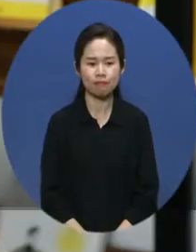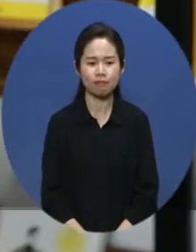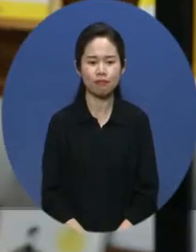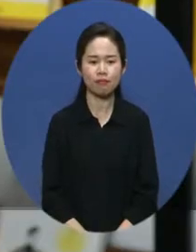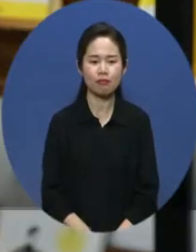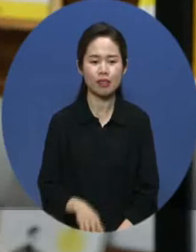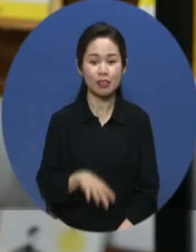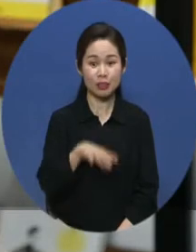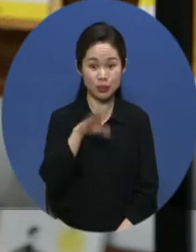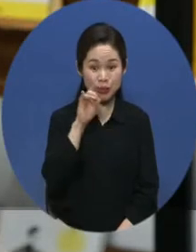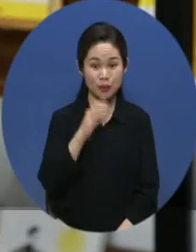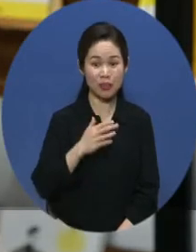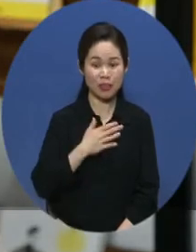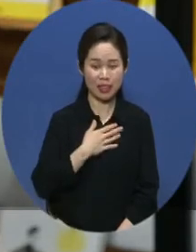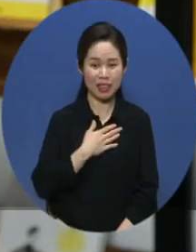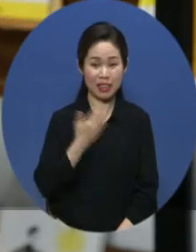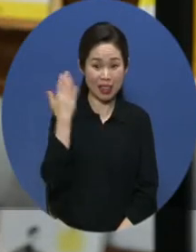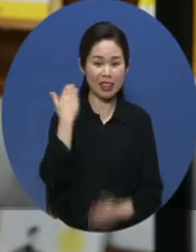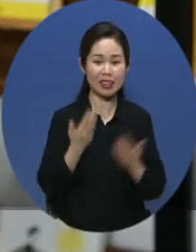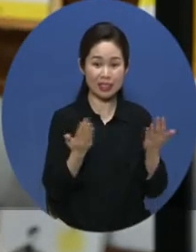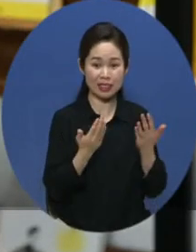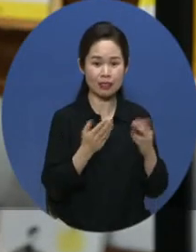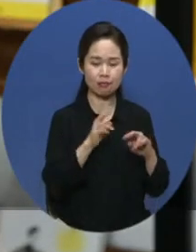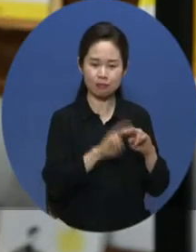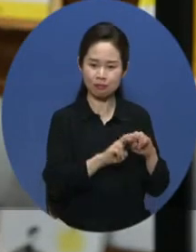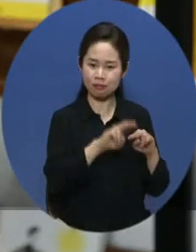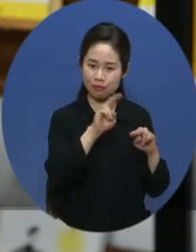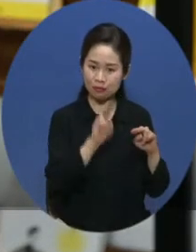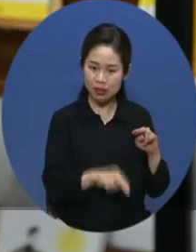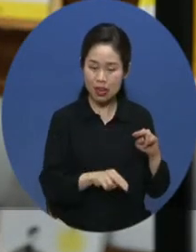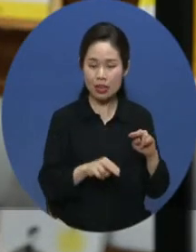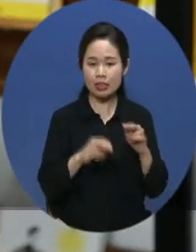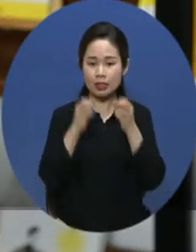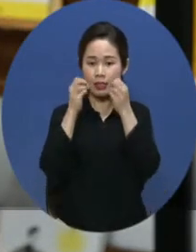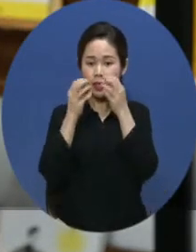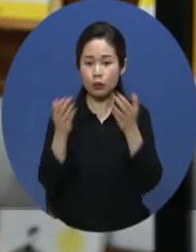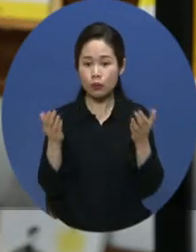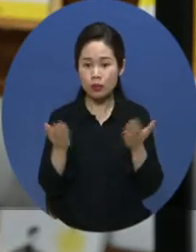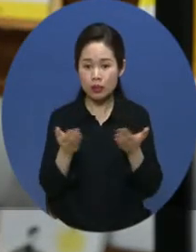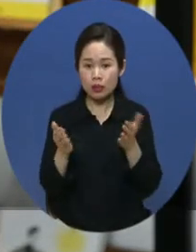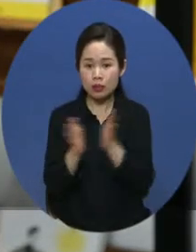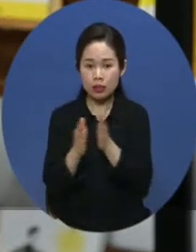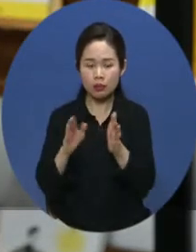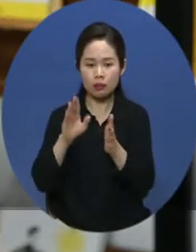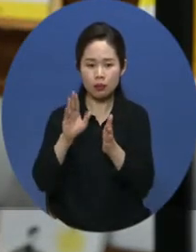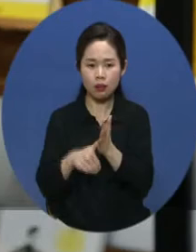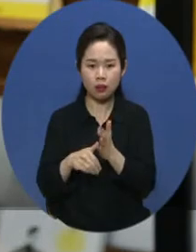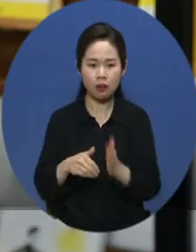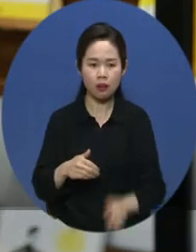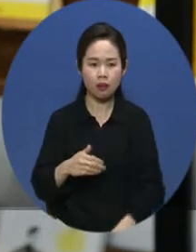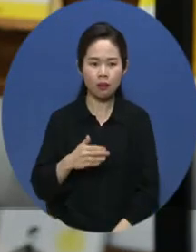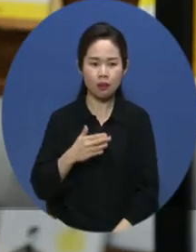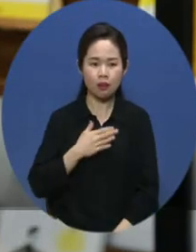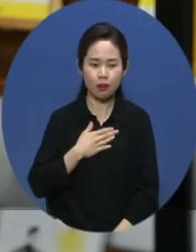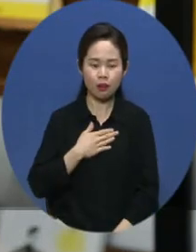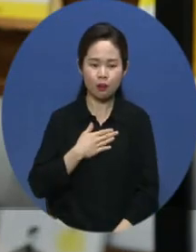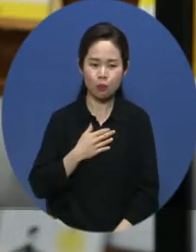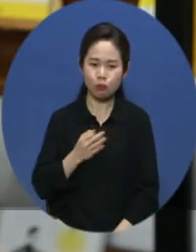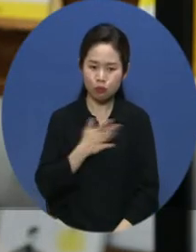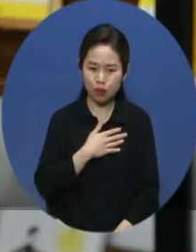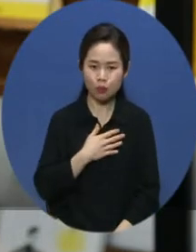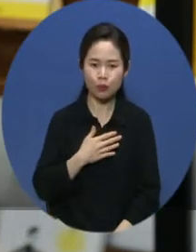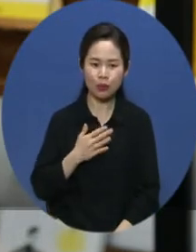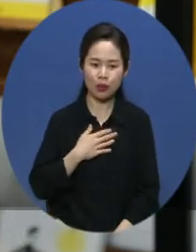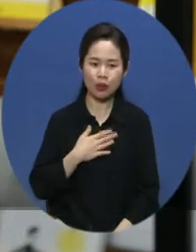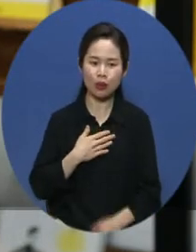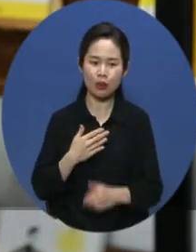처음에 이제 제가 퇴사를 하고 이제 창업을 시작을 했을 때 뭐 자본이 있거나 아니면 제가 어떤 도움을